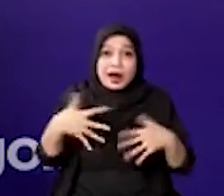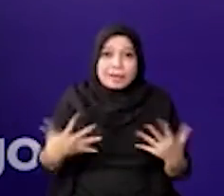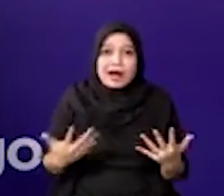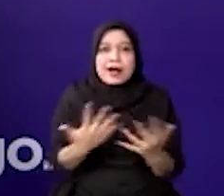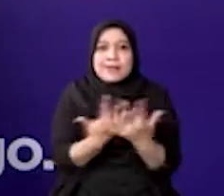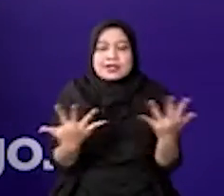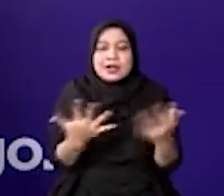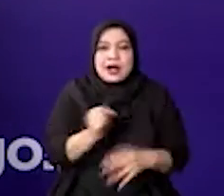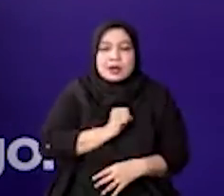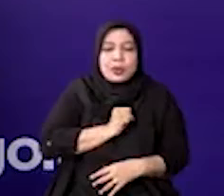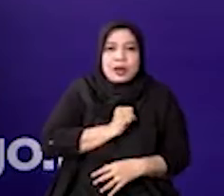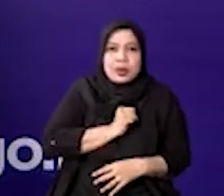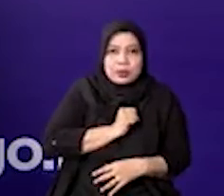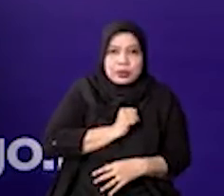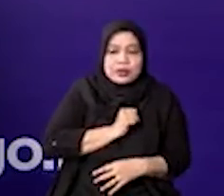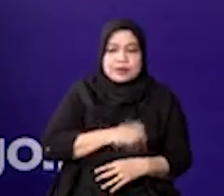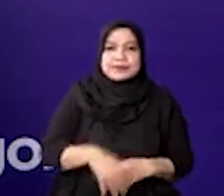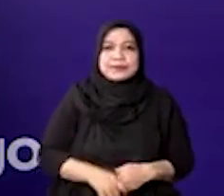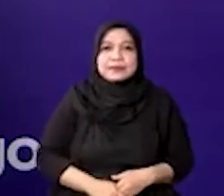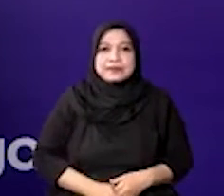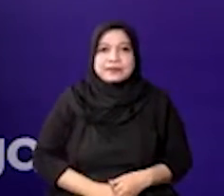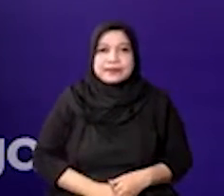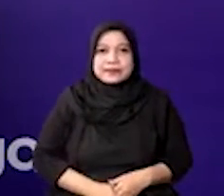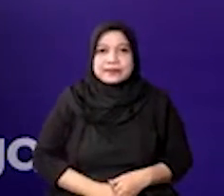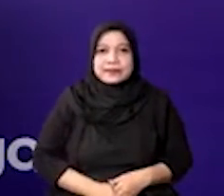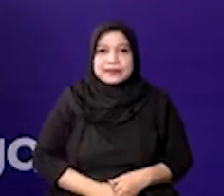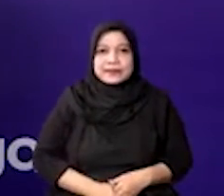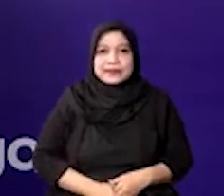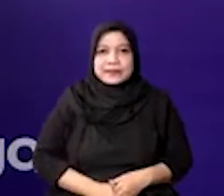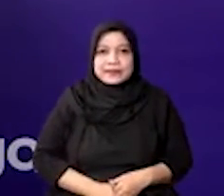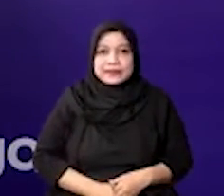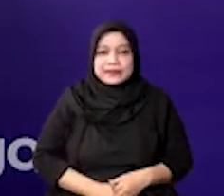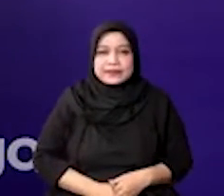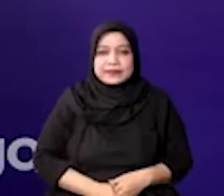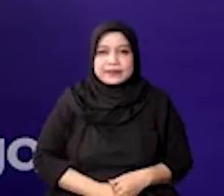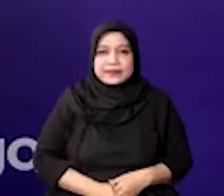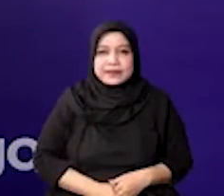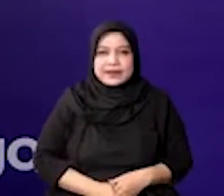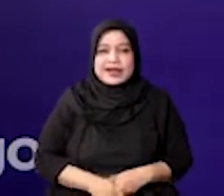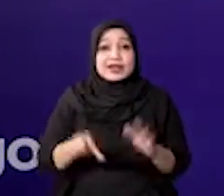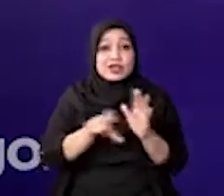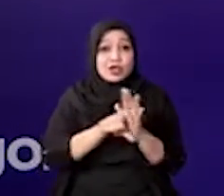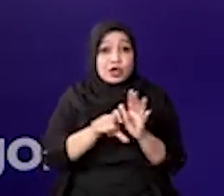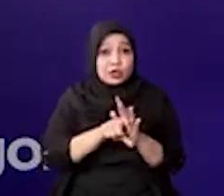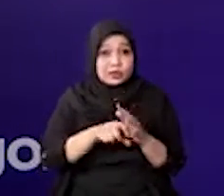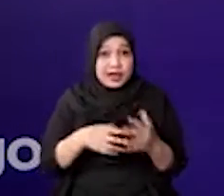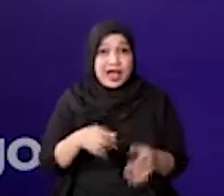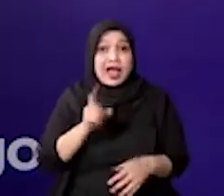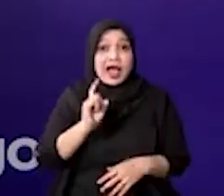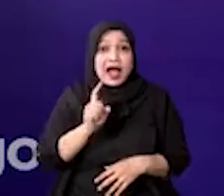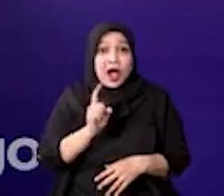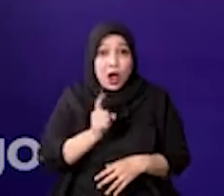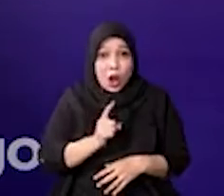demikian contoh Mbak kalau sudah pemerintahan dikatakan toghut Bagaimana